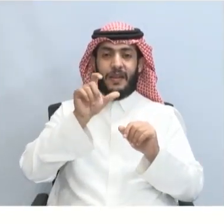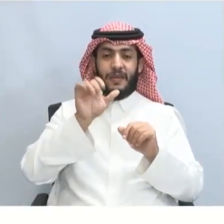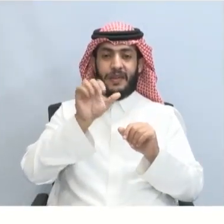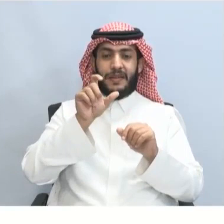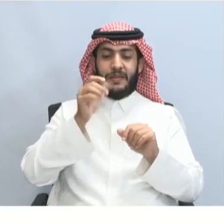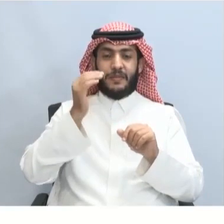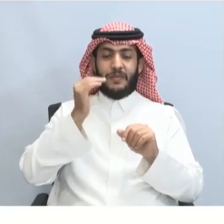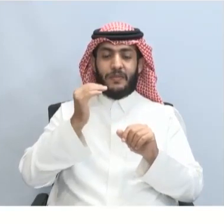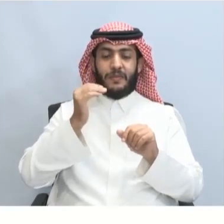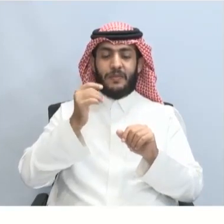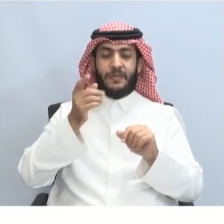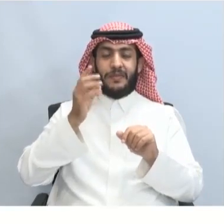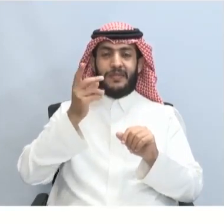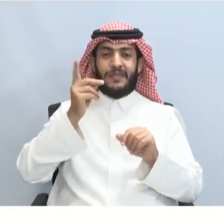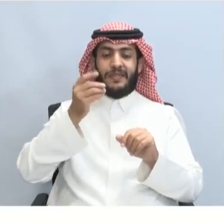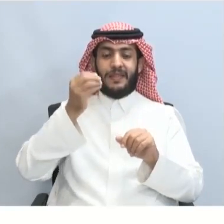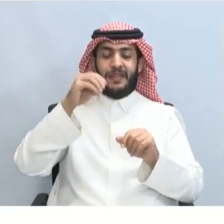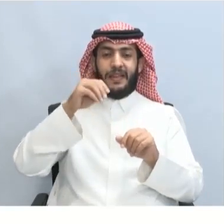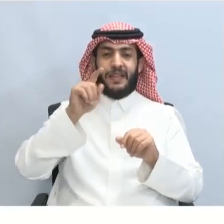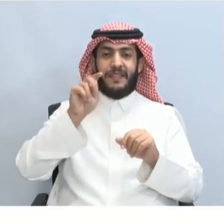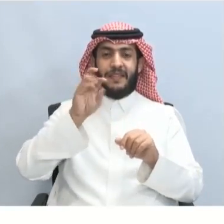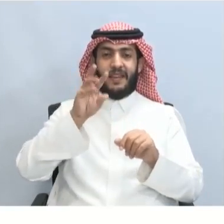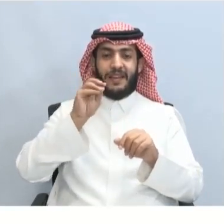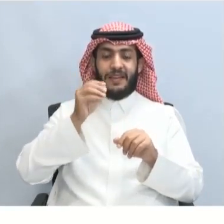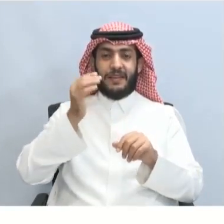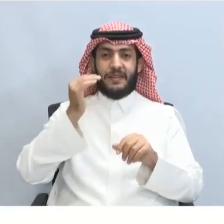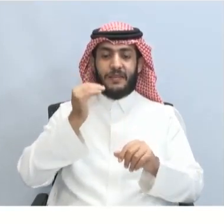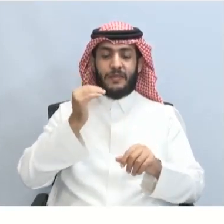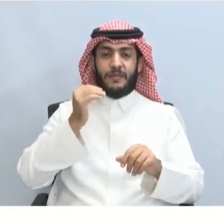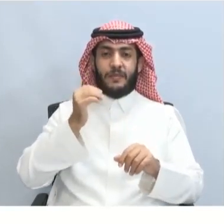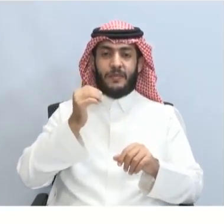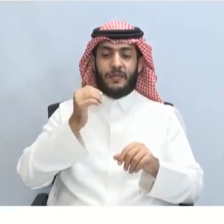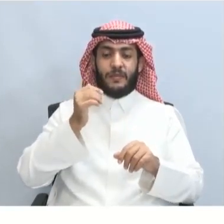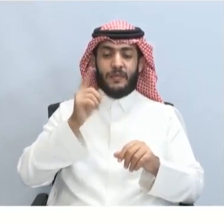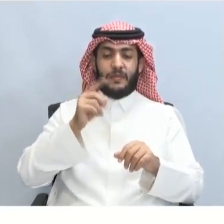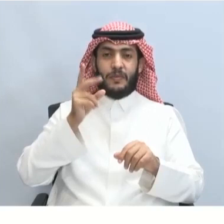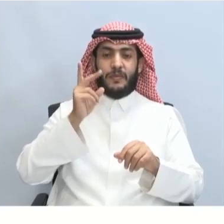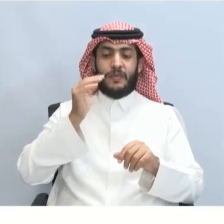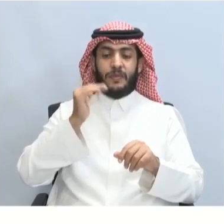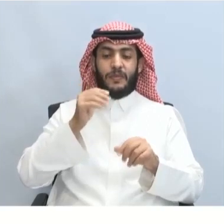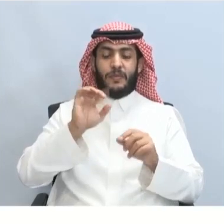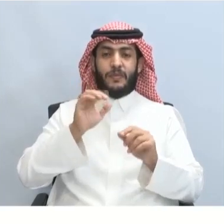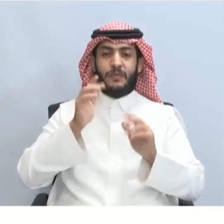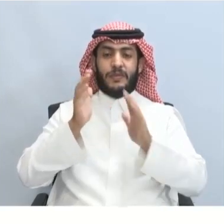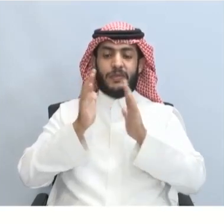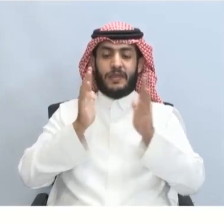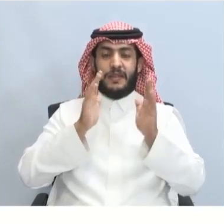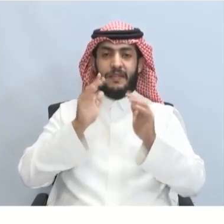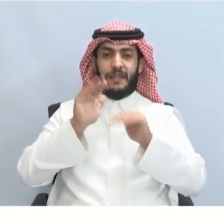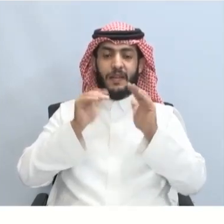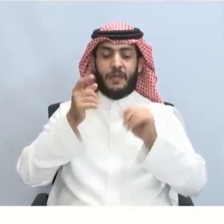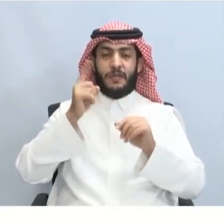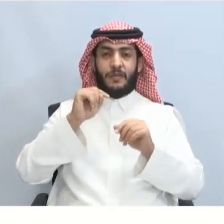العناوين ثم تعلمنا اضافه الفقرات ثم تعلمنا المسافه